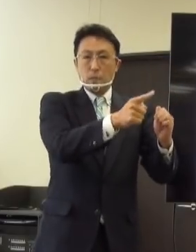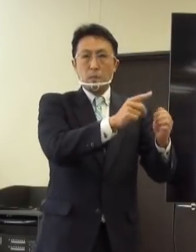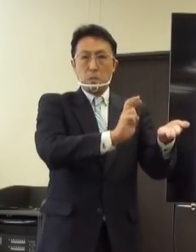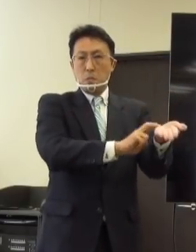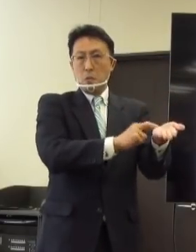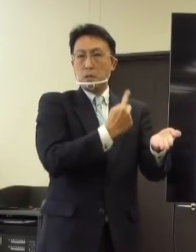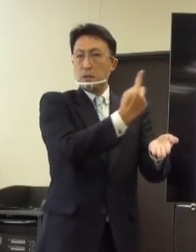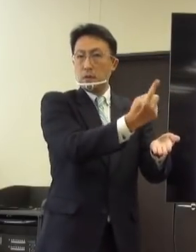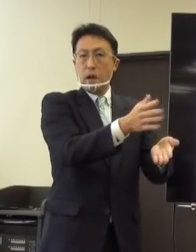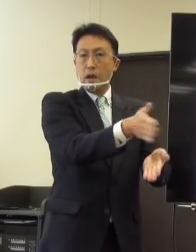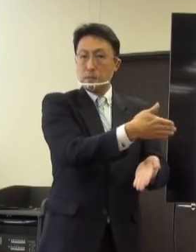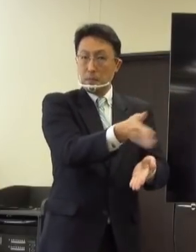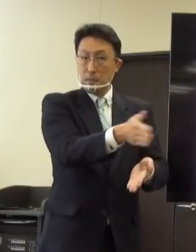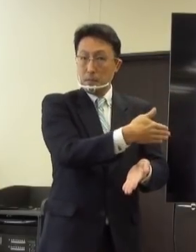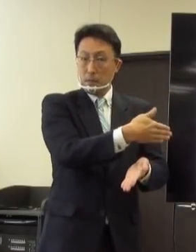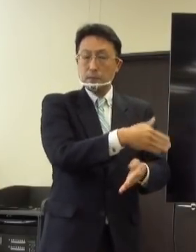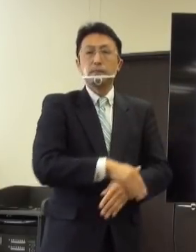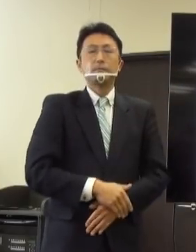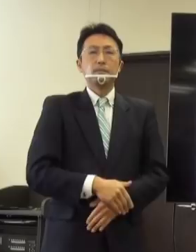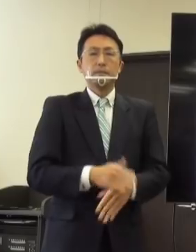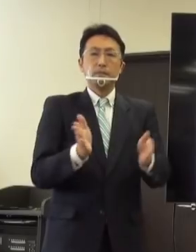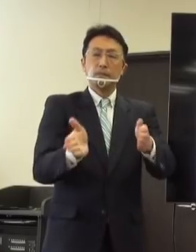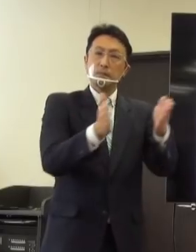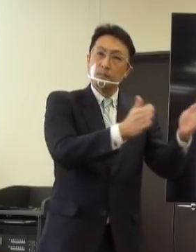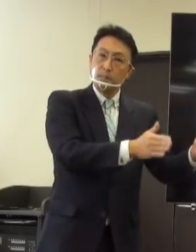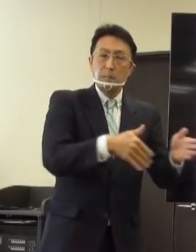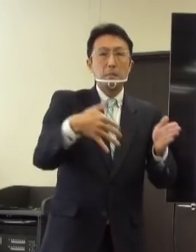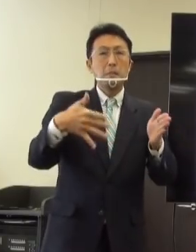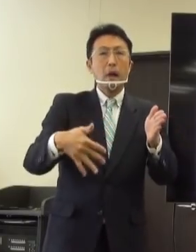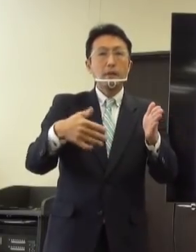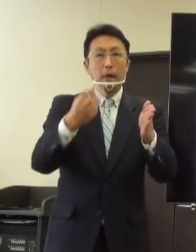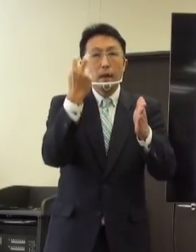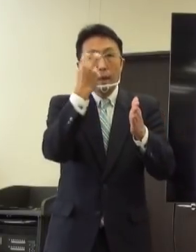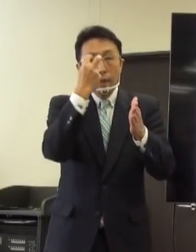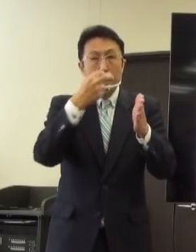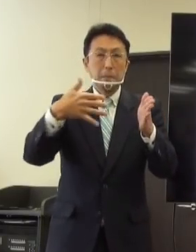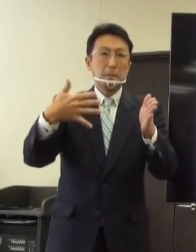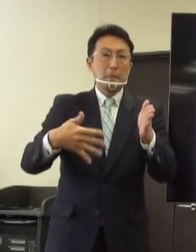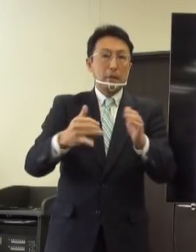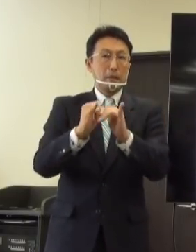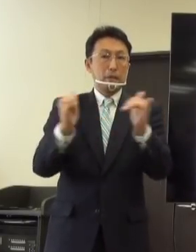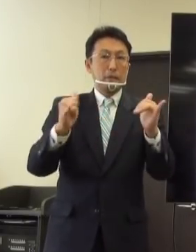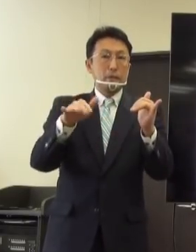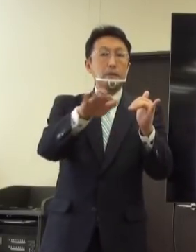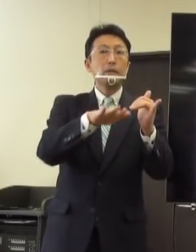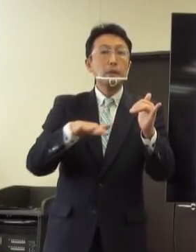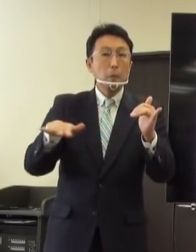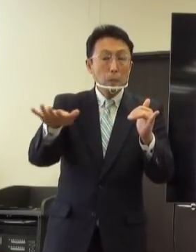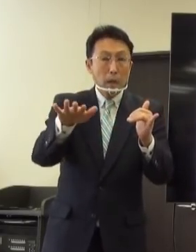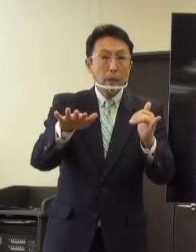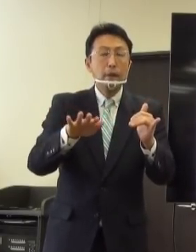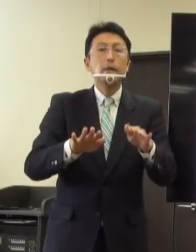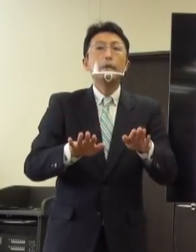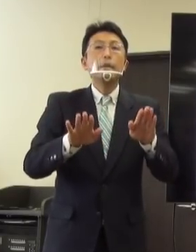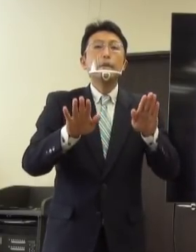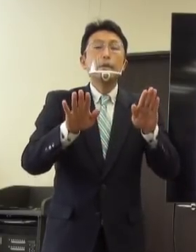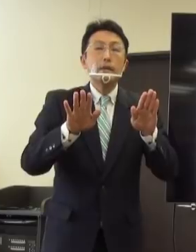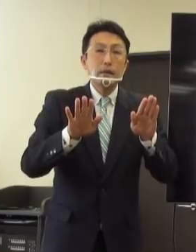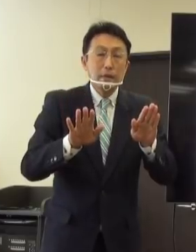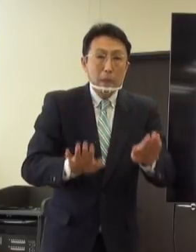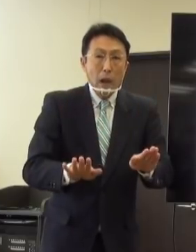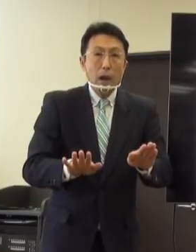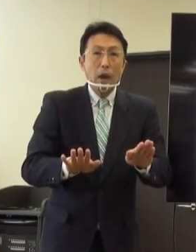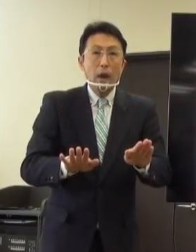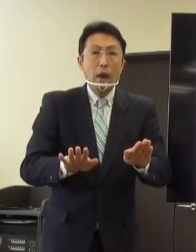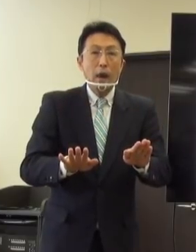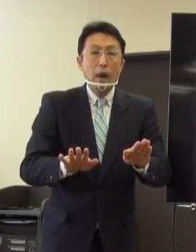陰性の方まだ確認されてない方は今の段階では出勤して、も